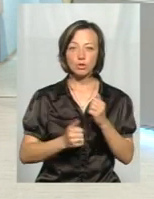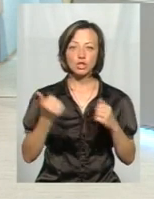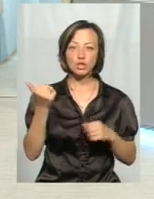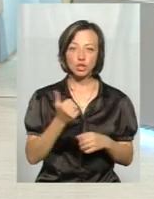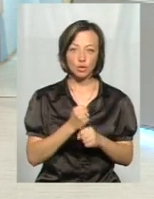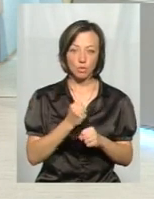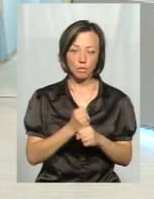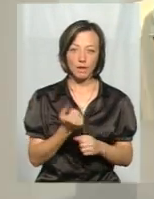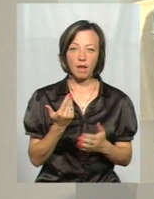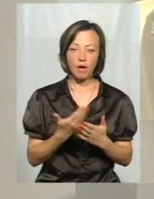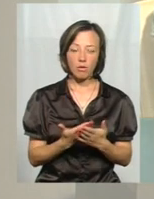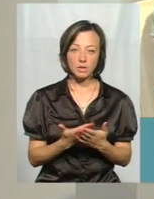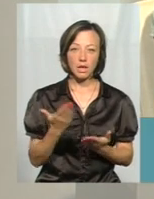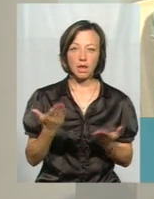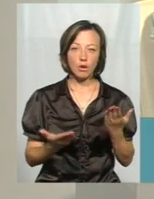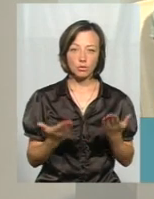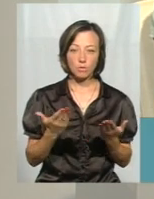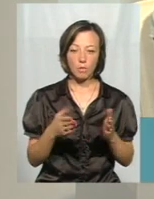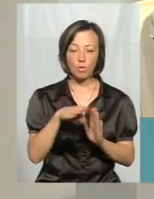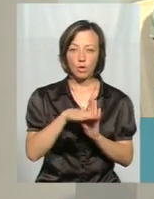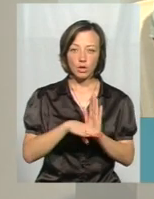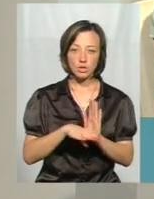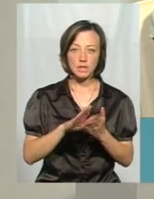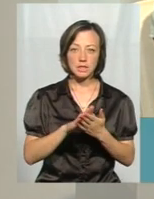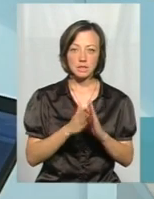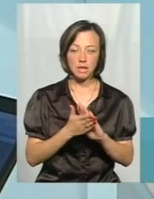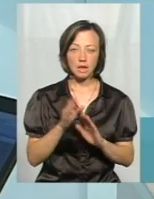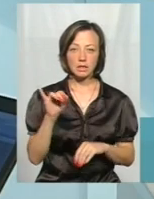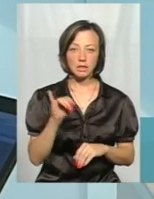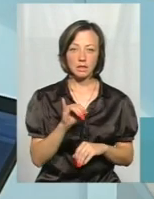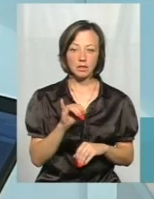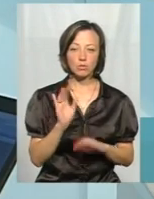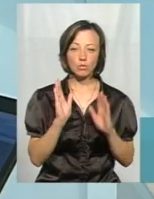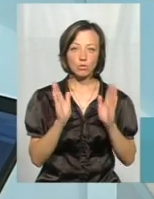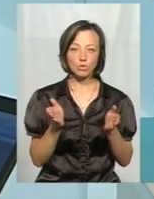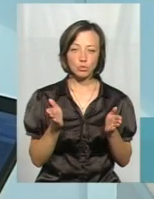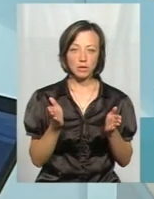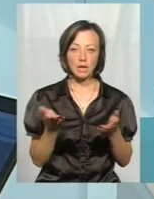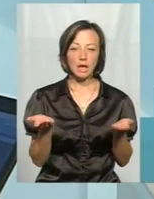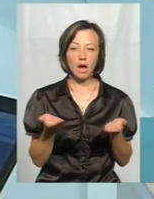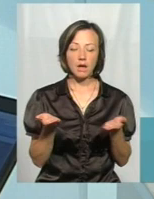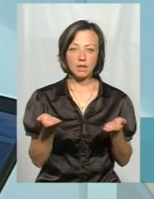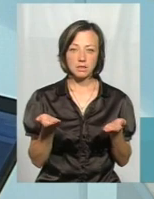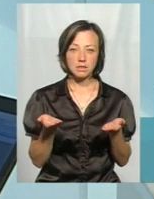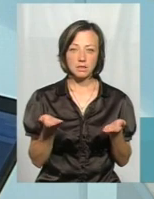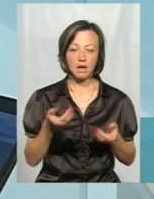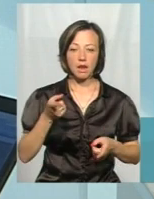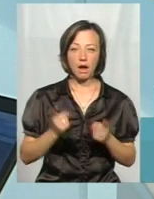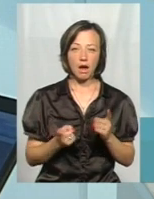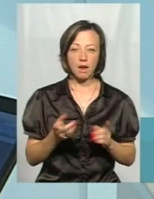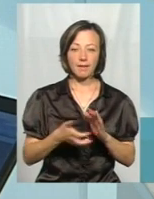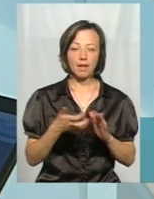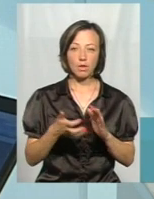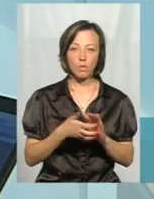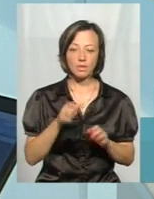Да. Так ось, якщо погіршиться стан, да, і вже будуть якісь реальні